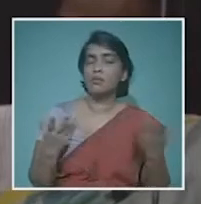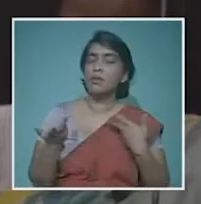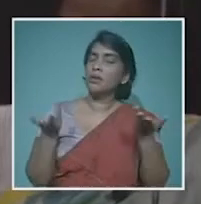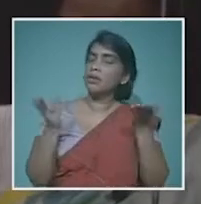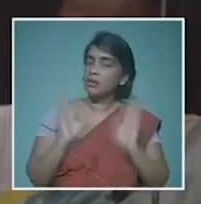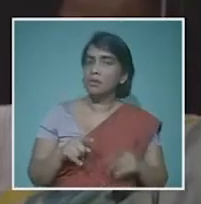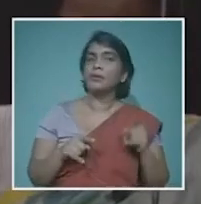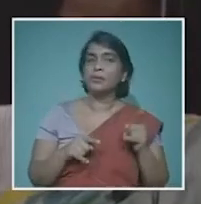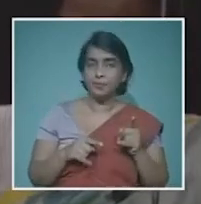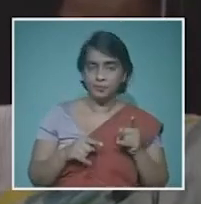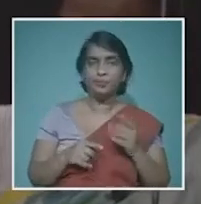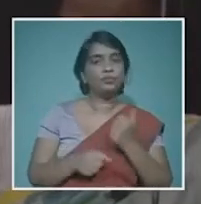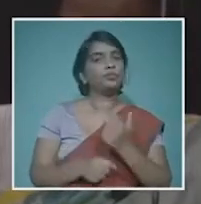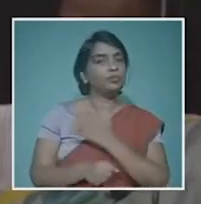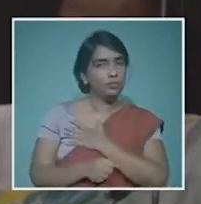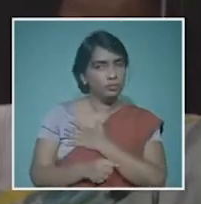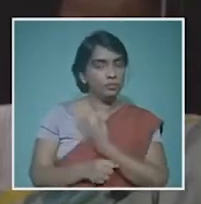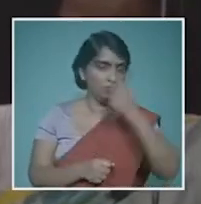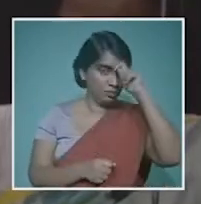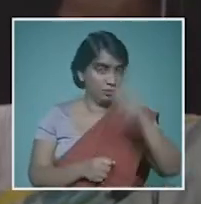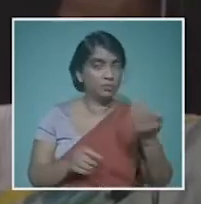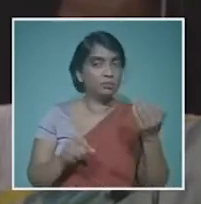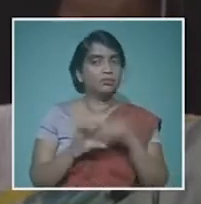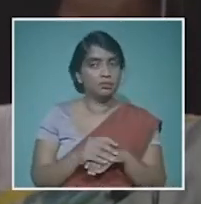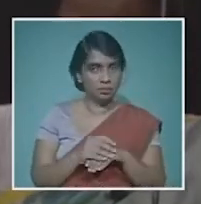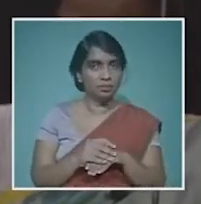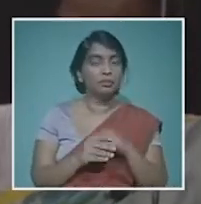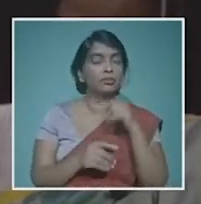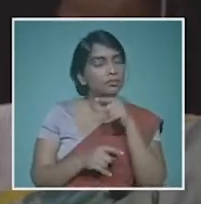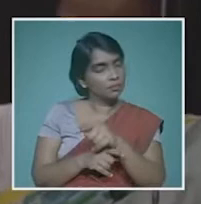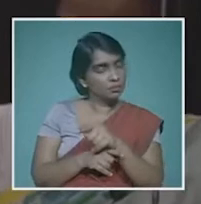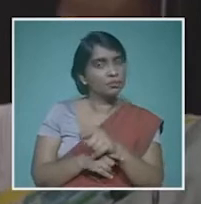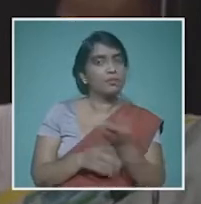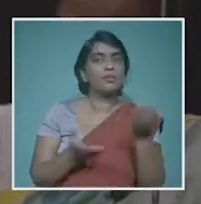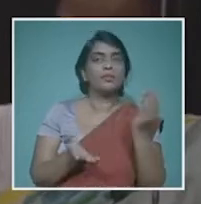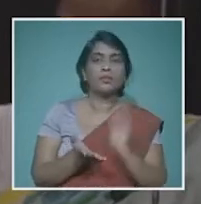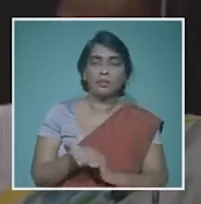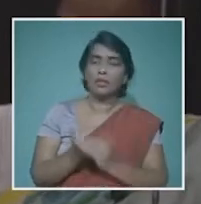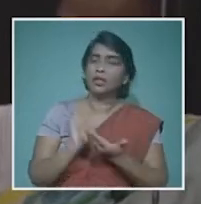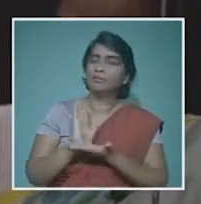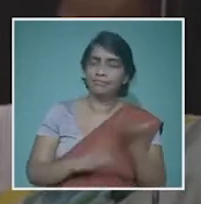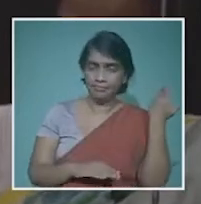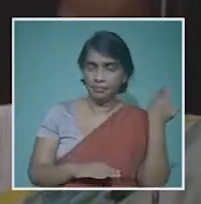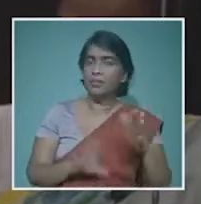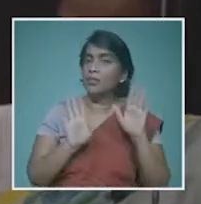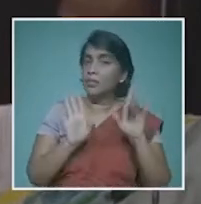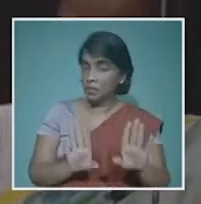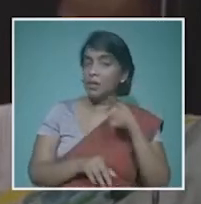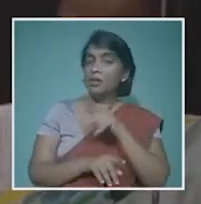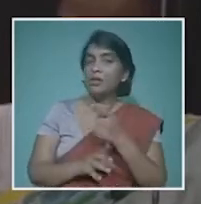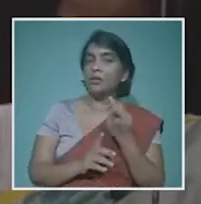අවසානයේ ගෝඨාභය රාජපක්ෂ මහත්තයා ආවා. දැන් එයාටත් ආපහු යන්න සිද්ධ වුණා. එහෙනම්